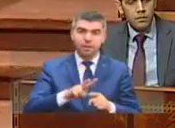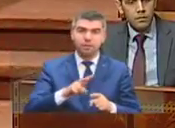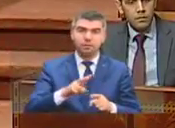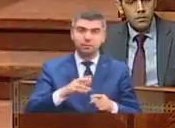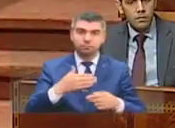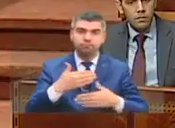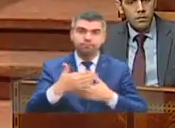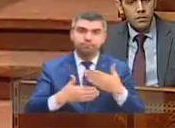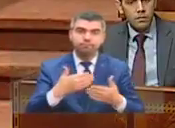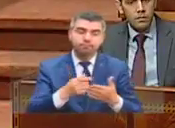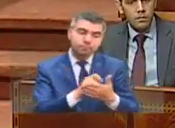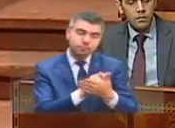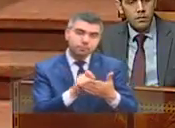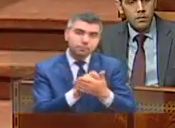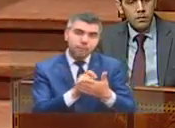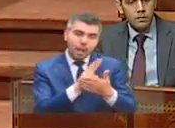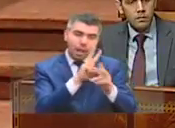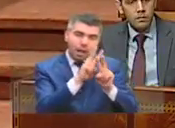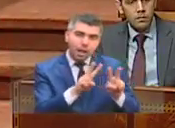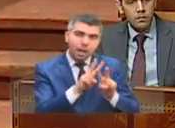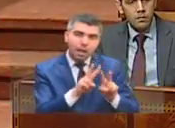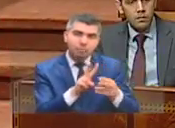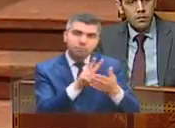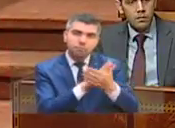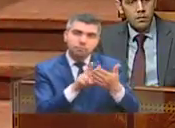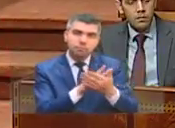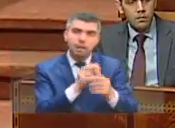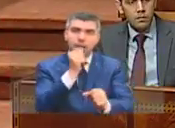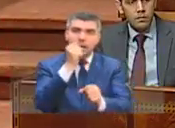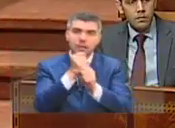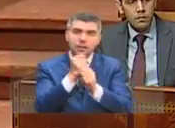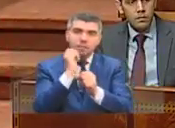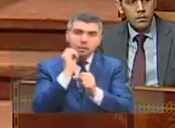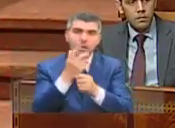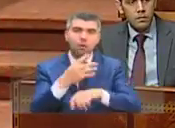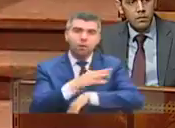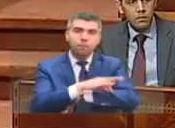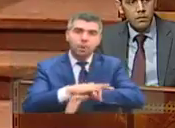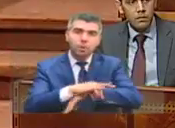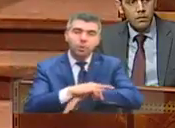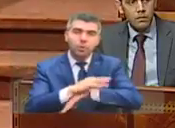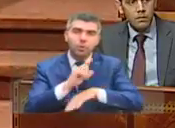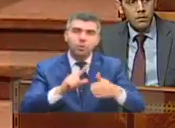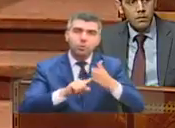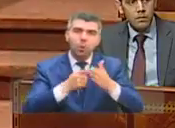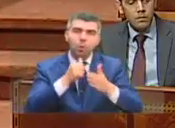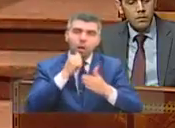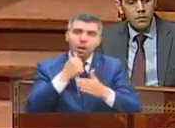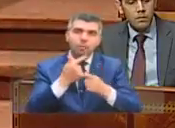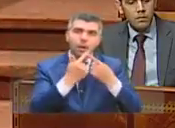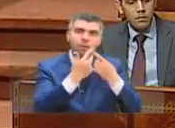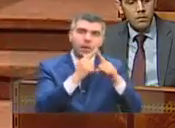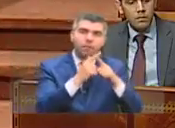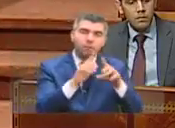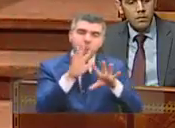لأن عندنا واحد الإشكال ديال يعني الأشغال التي يقوم بها المكتب في الجهة، فكاين في مجموعة من